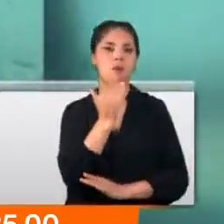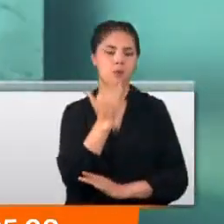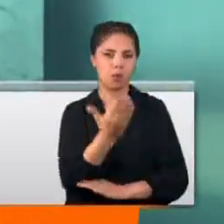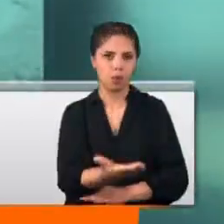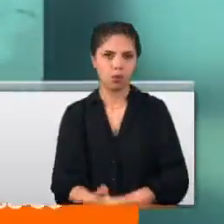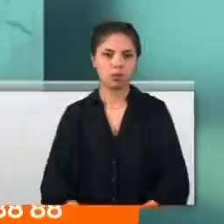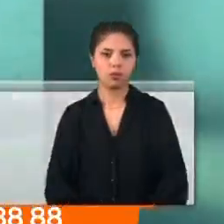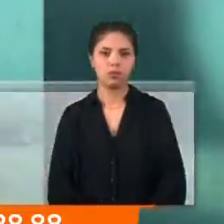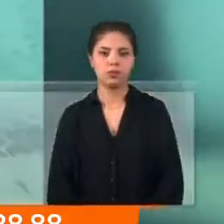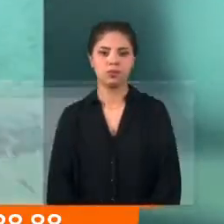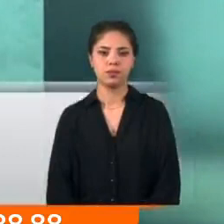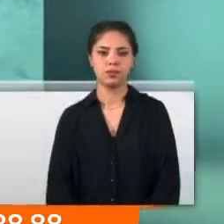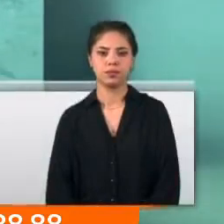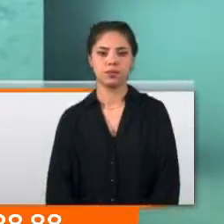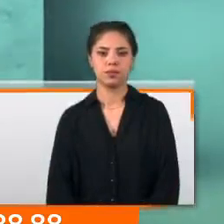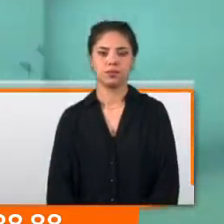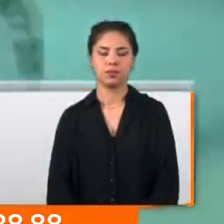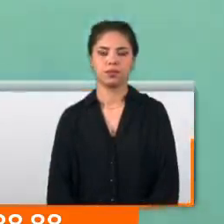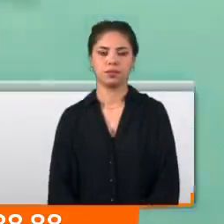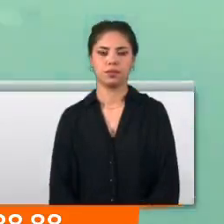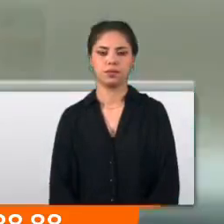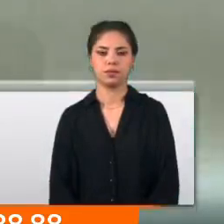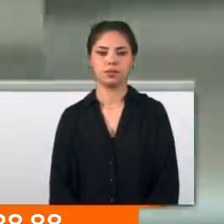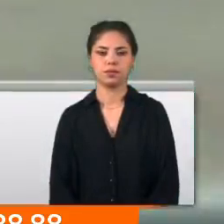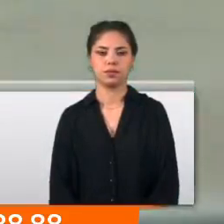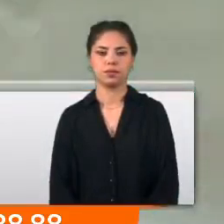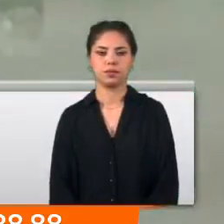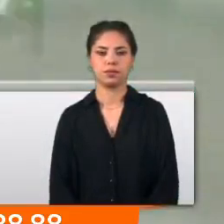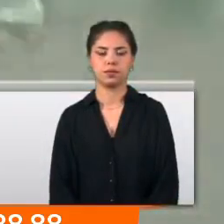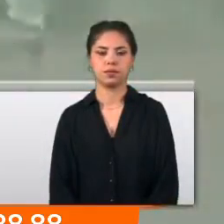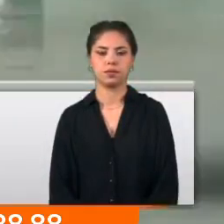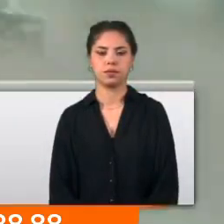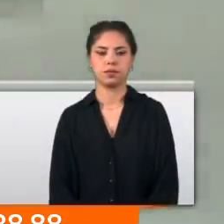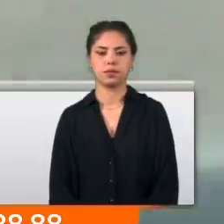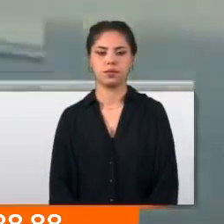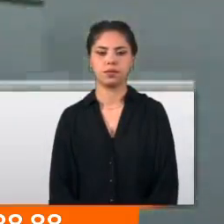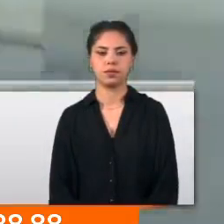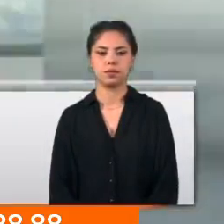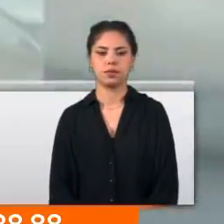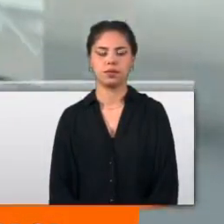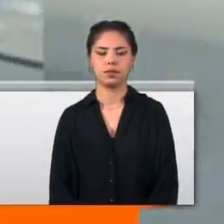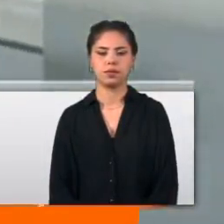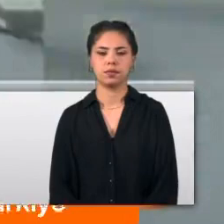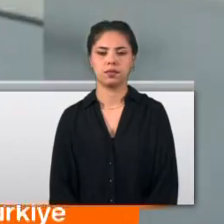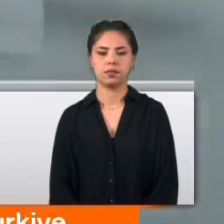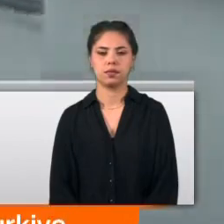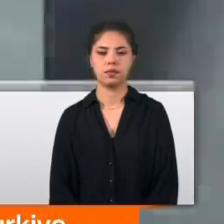Araba şu an kapıya kadar suda. Anlatsam. Bir şey vardı, bir anda doldu. Kaldı tabii. Aha, çok motora geldi.